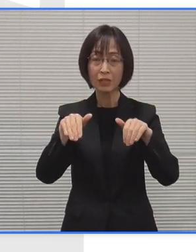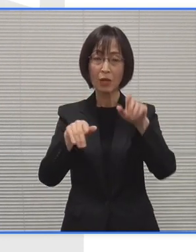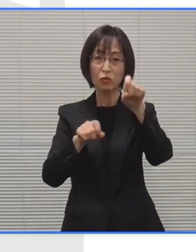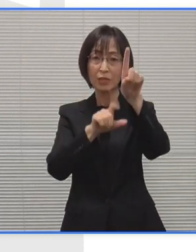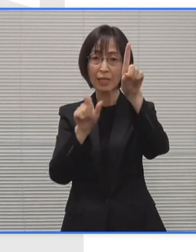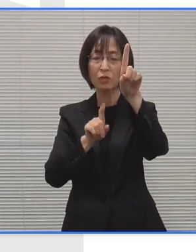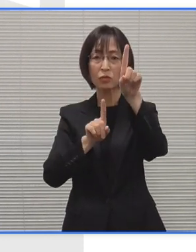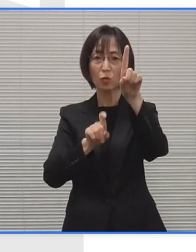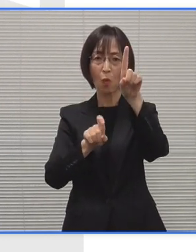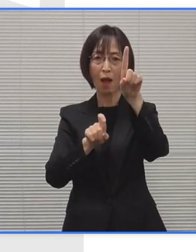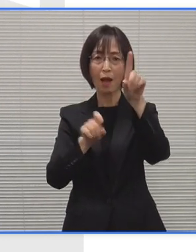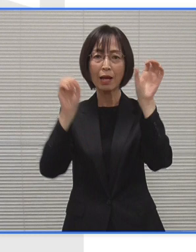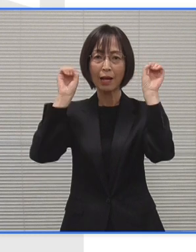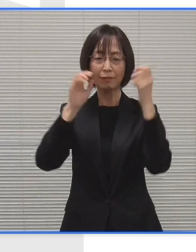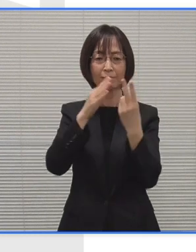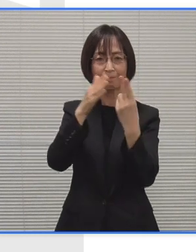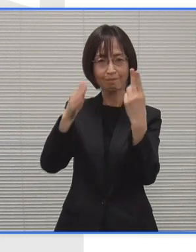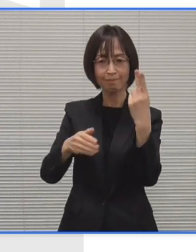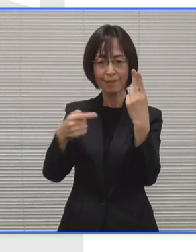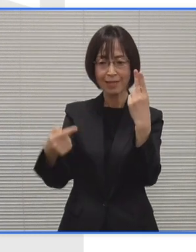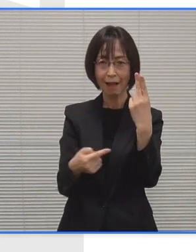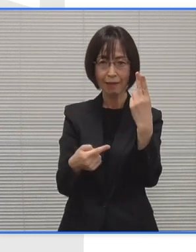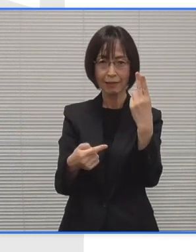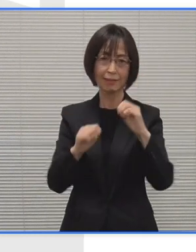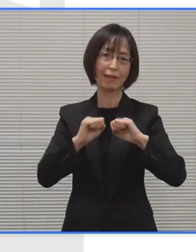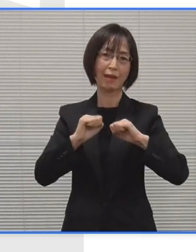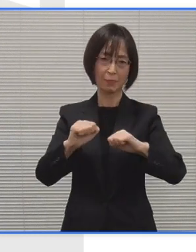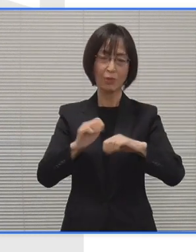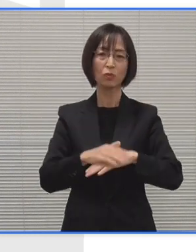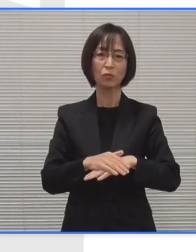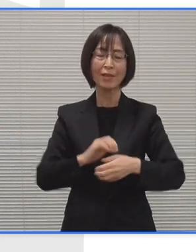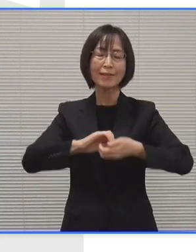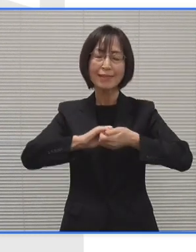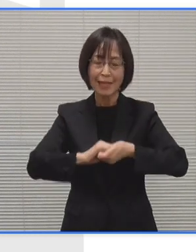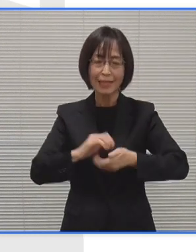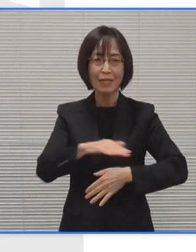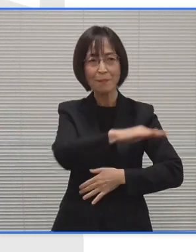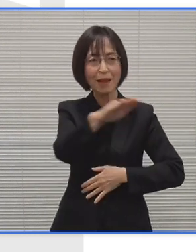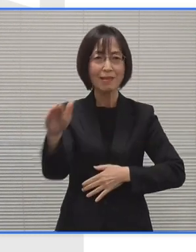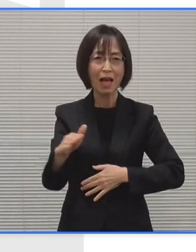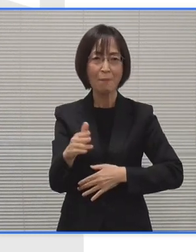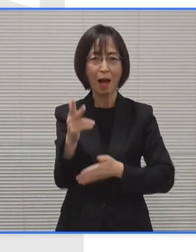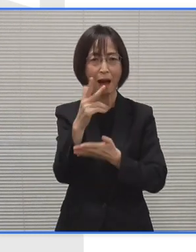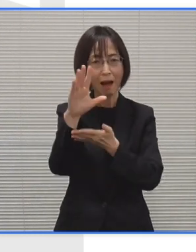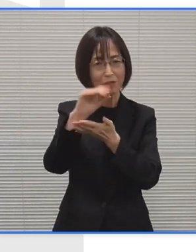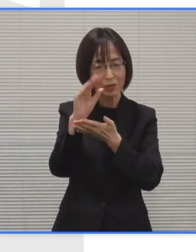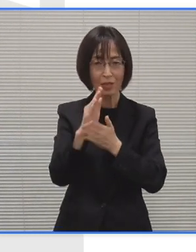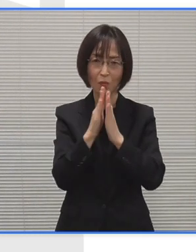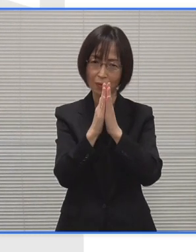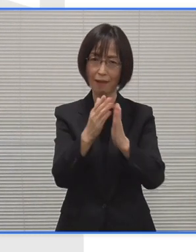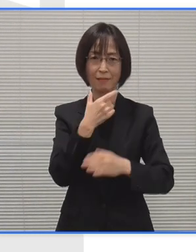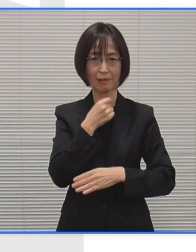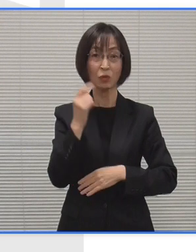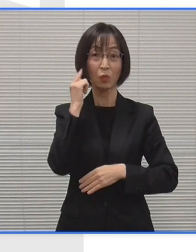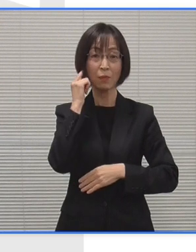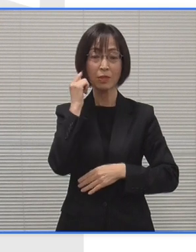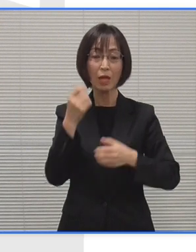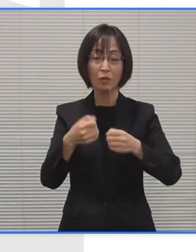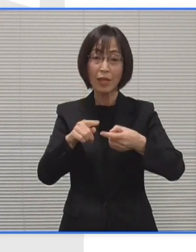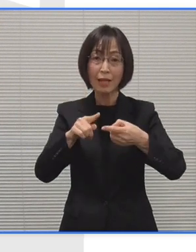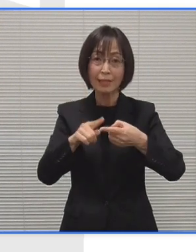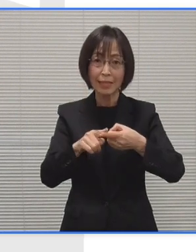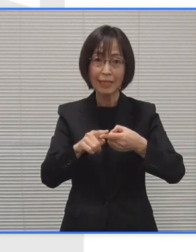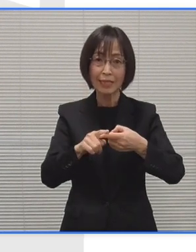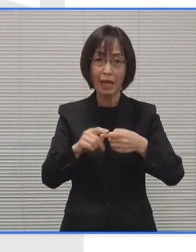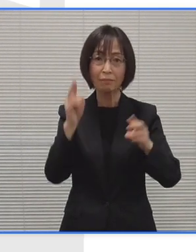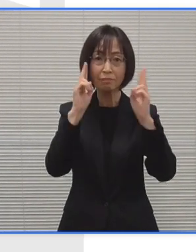10日豊島センタースクエアで行いますので、またぜひ皆様ご取材いただければと思います。具体的な10事